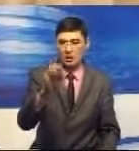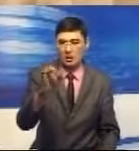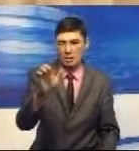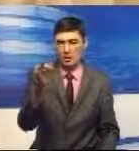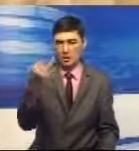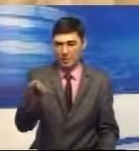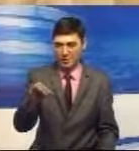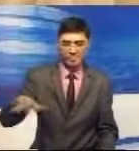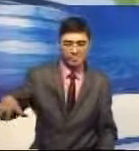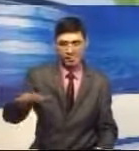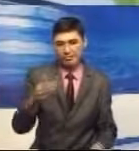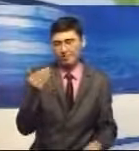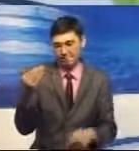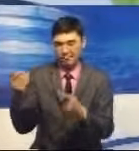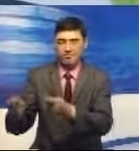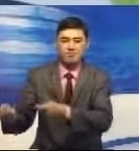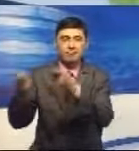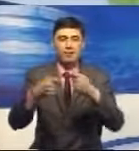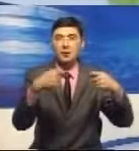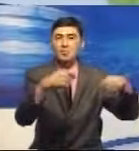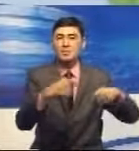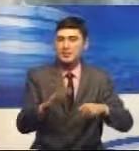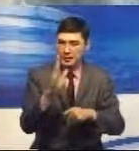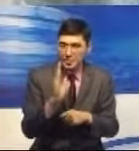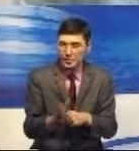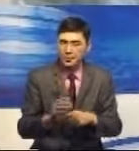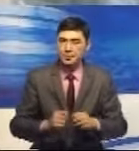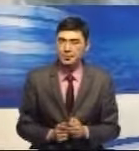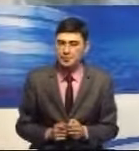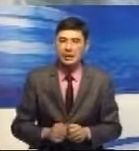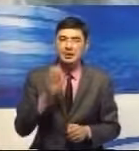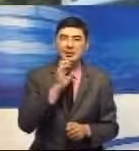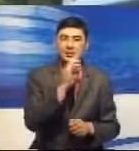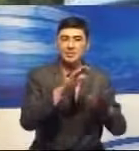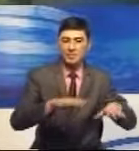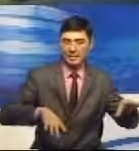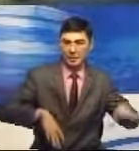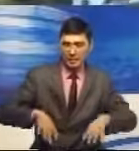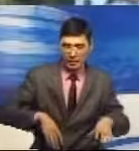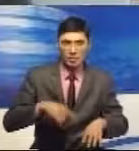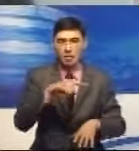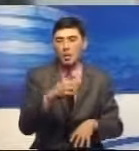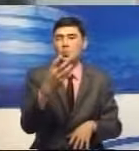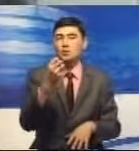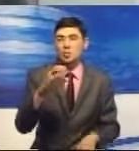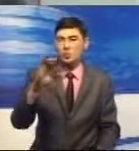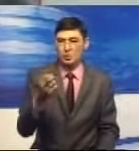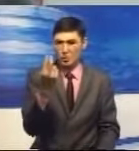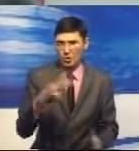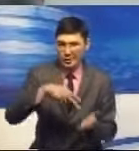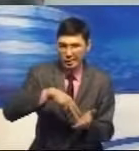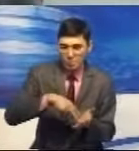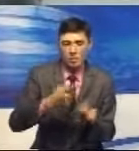жоспарланған. Айта кетерлігі, Северный сауда логистикалық орталығында тұрақтандыру қорының да өнімдері сатылуда. Дайындық бізде жұма